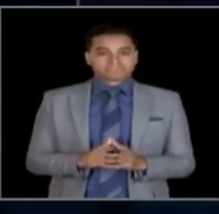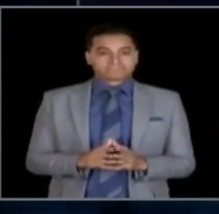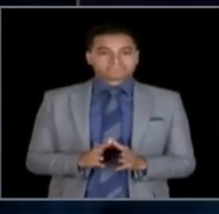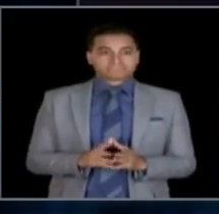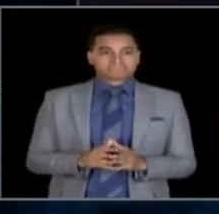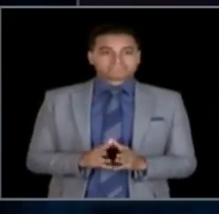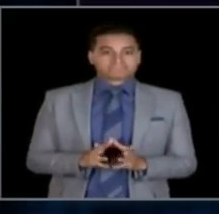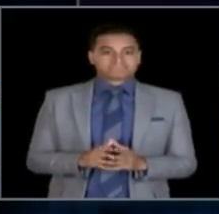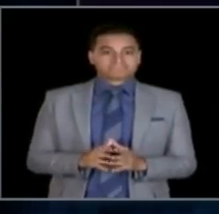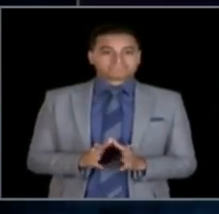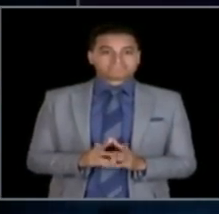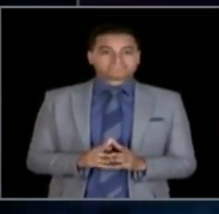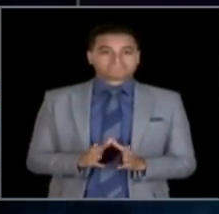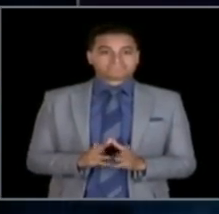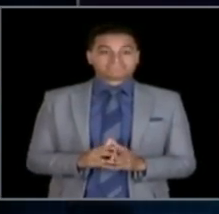يساوي كام؟